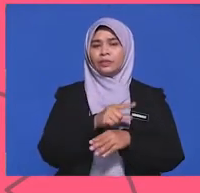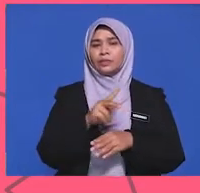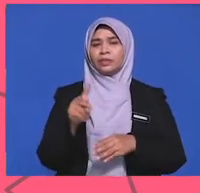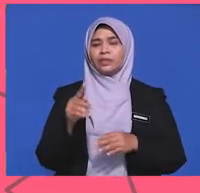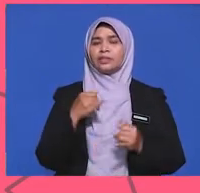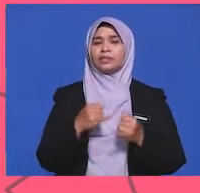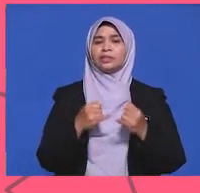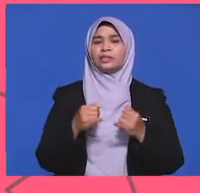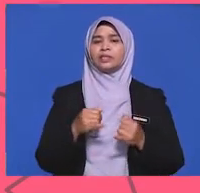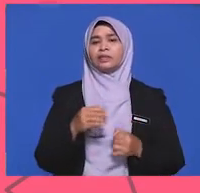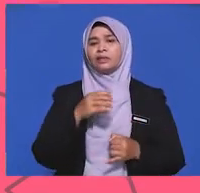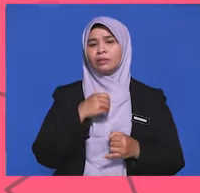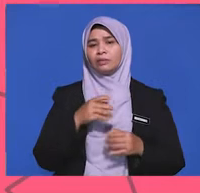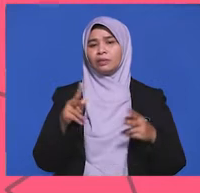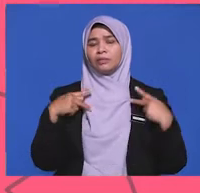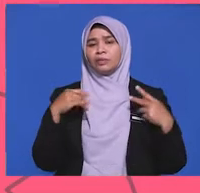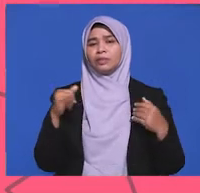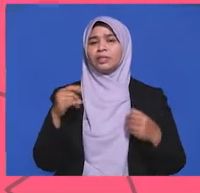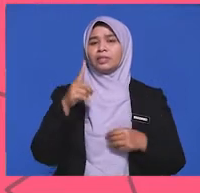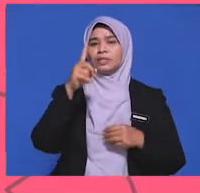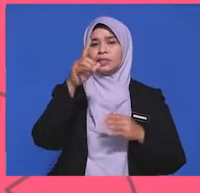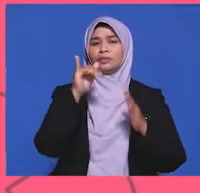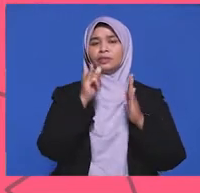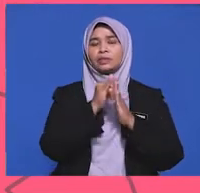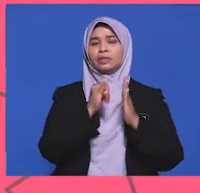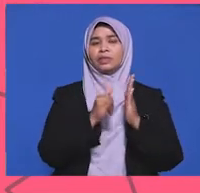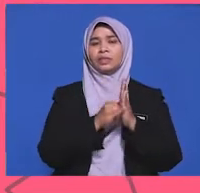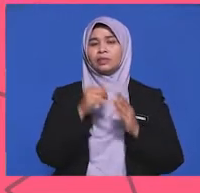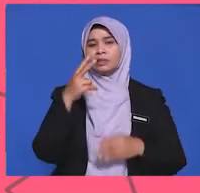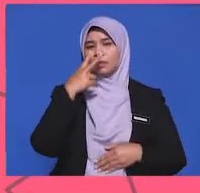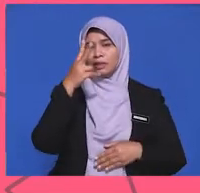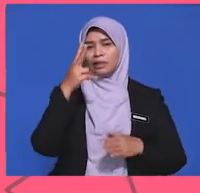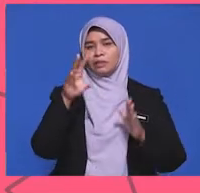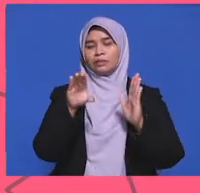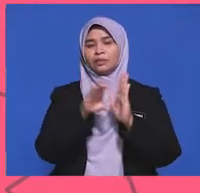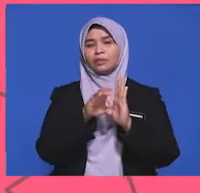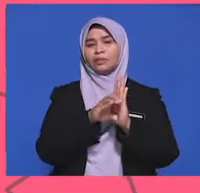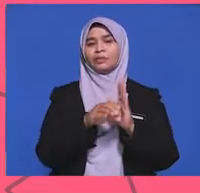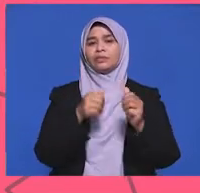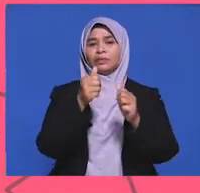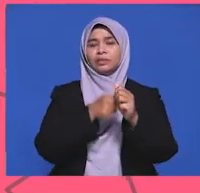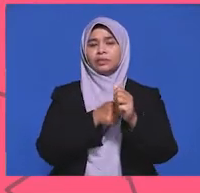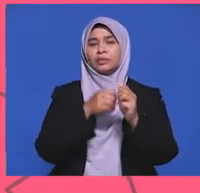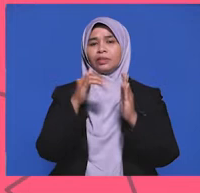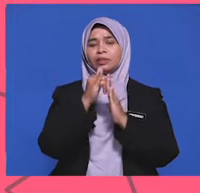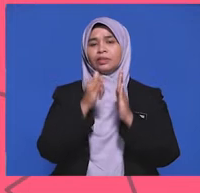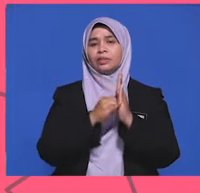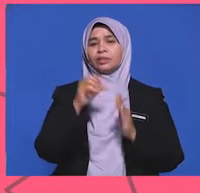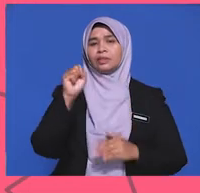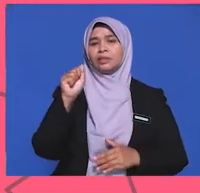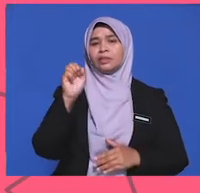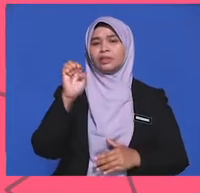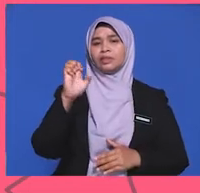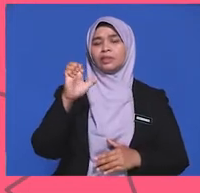digunakan jika mempunyai satu syarat. Lihat contoh. Setiap syarat case hanya